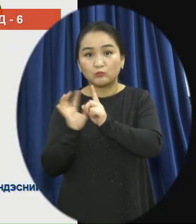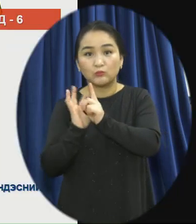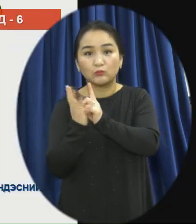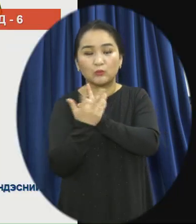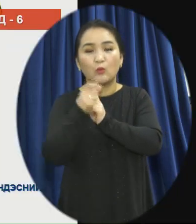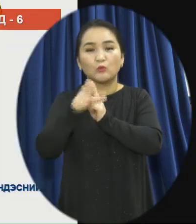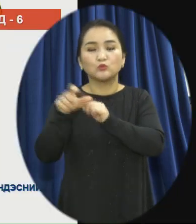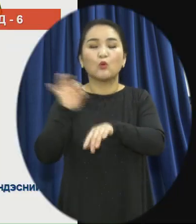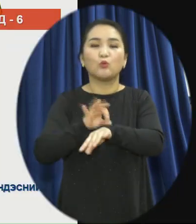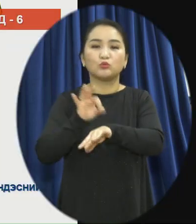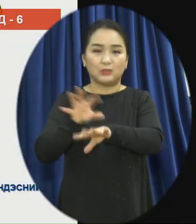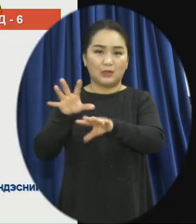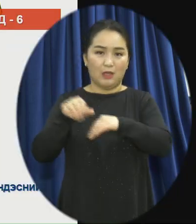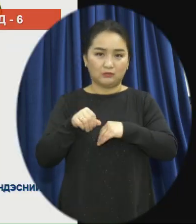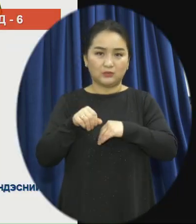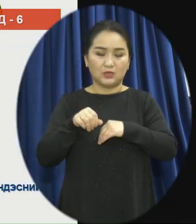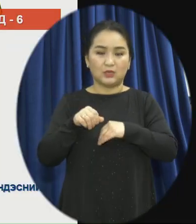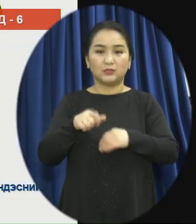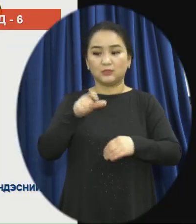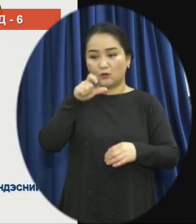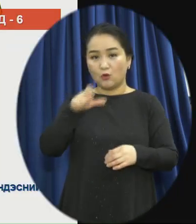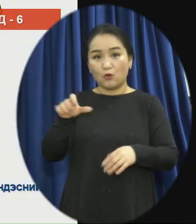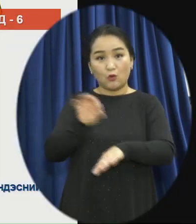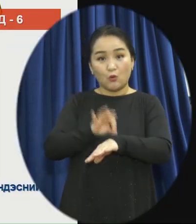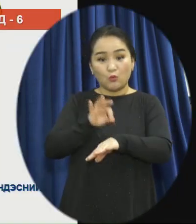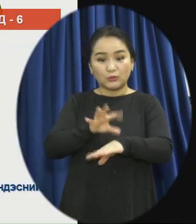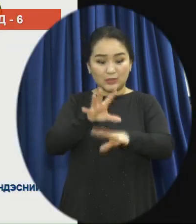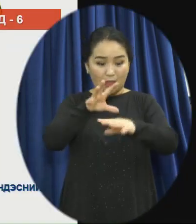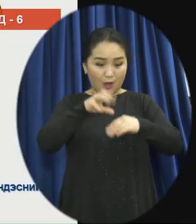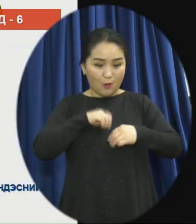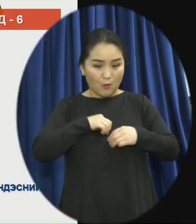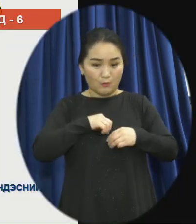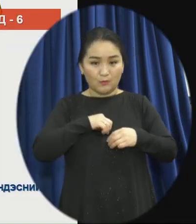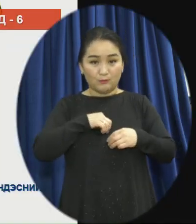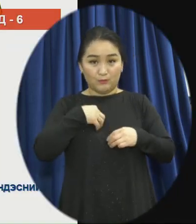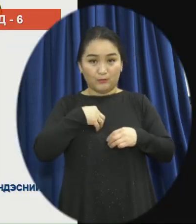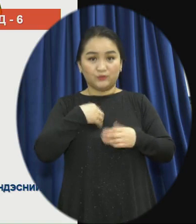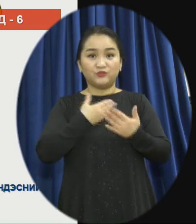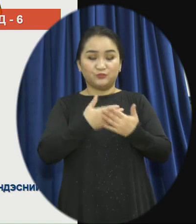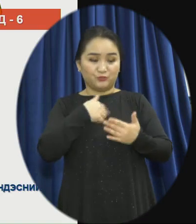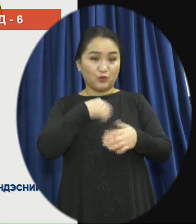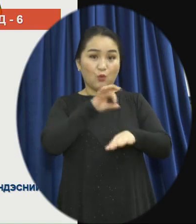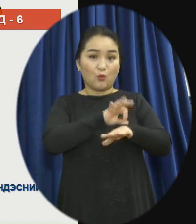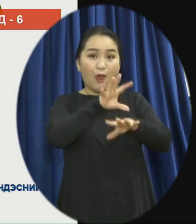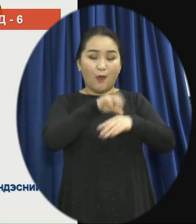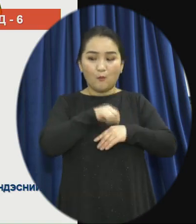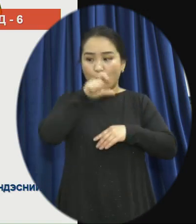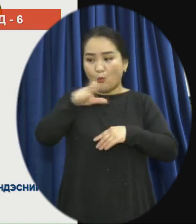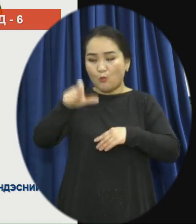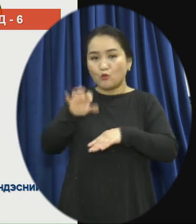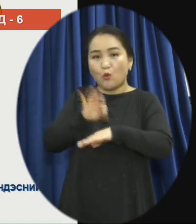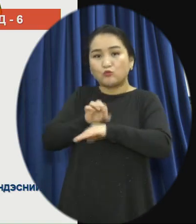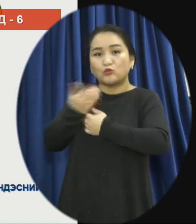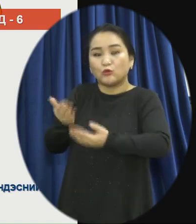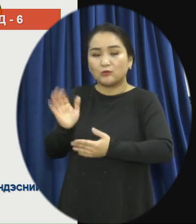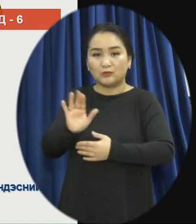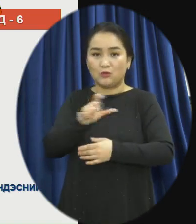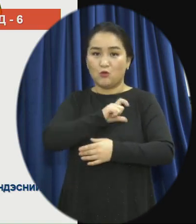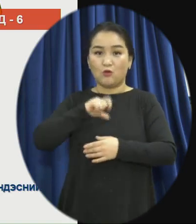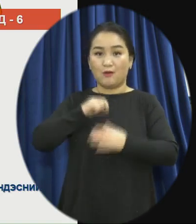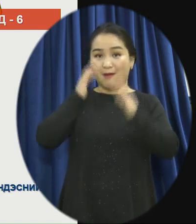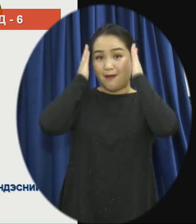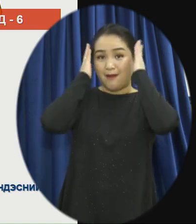бол хажуу хаврынхны ойр орчныхоо хүмүүсийг өвчлүүлэх юм байна гэдгийг анхаарах. Тэгэхээр энэ одоо улсын хэмжээний нийслэлийн